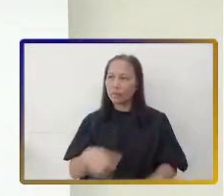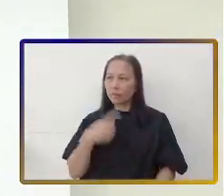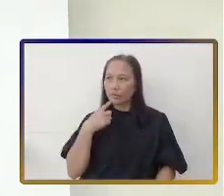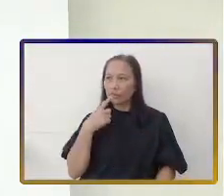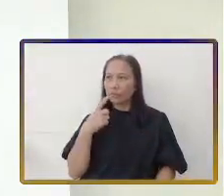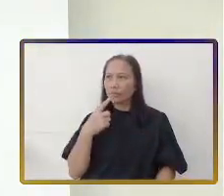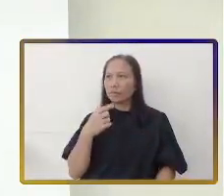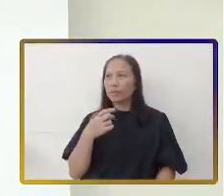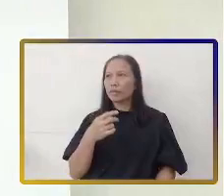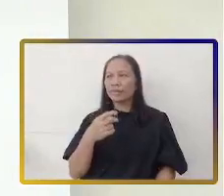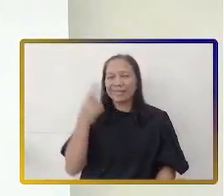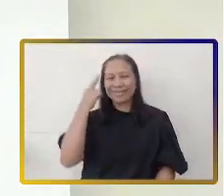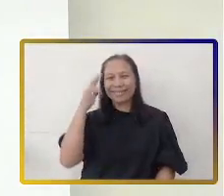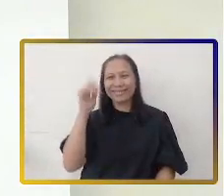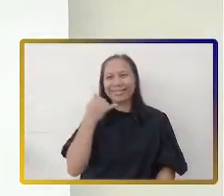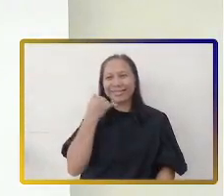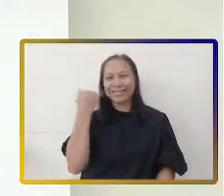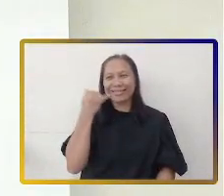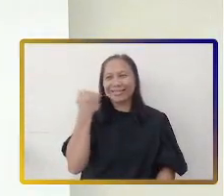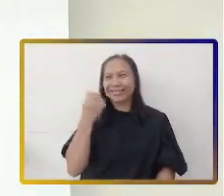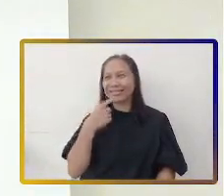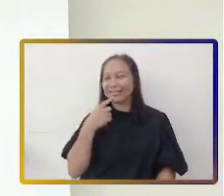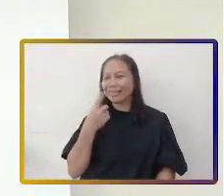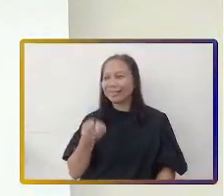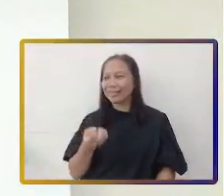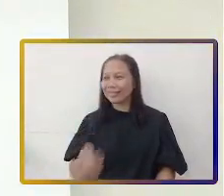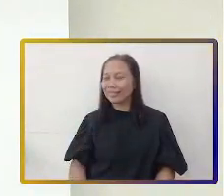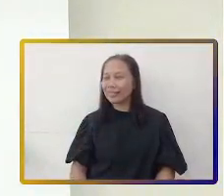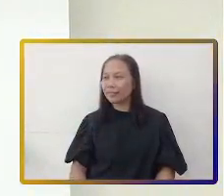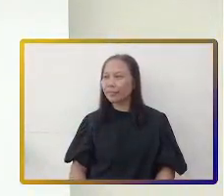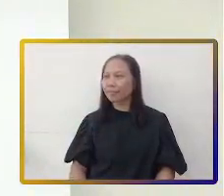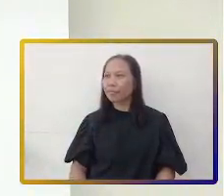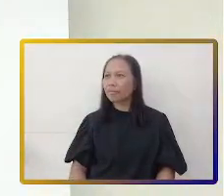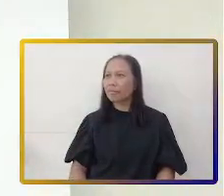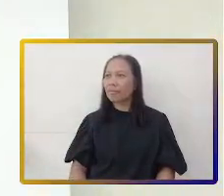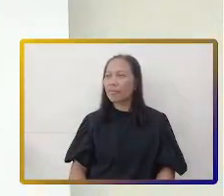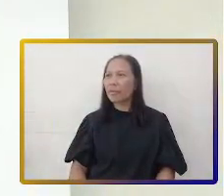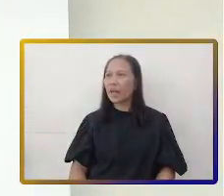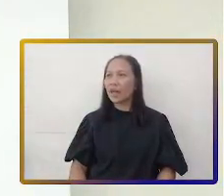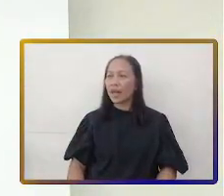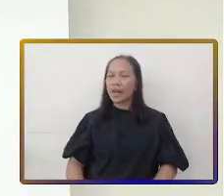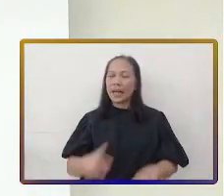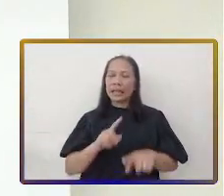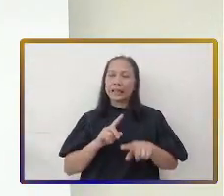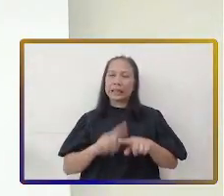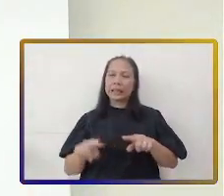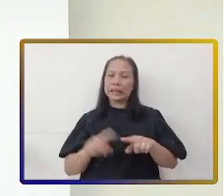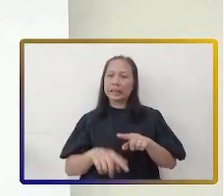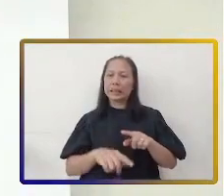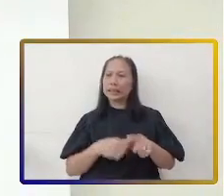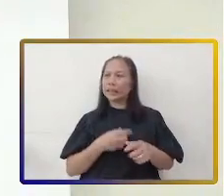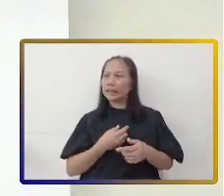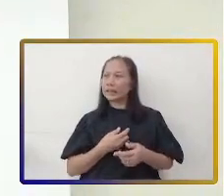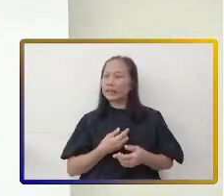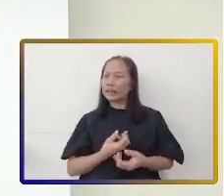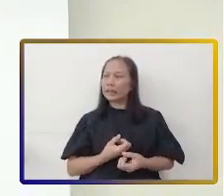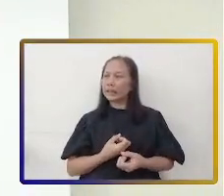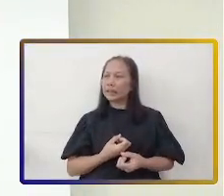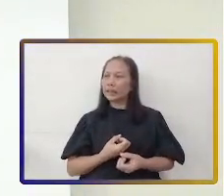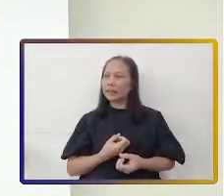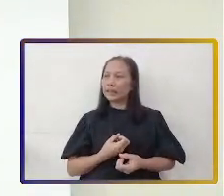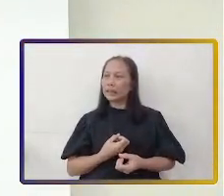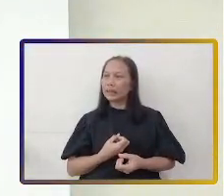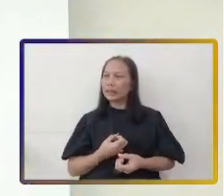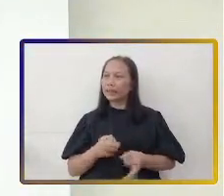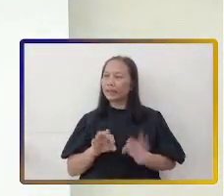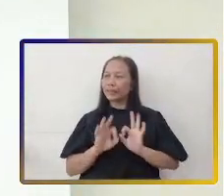po ako nakatulog ng maayos kasi iba yung kaba pero ayoko ding palagpasin yung blessing na